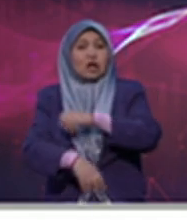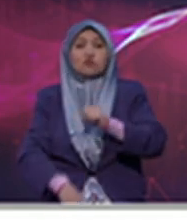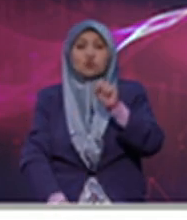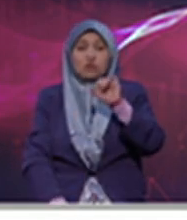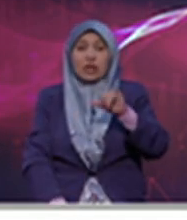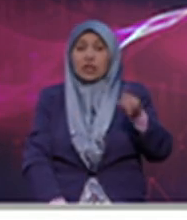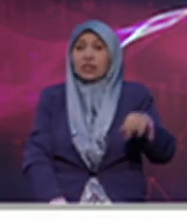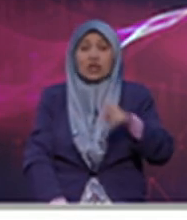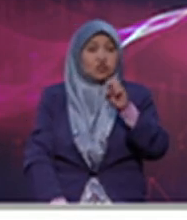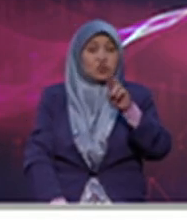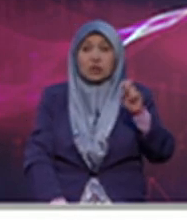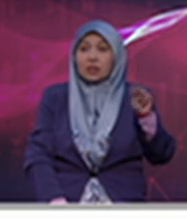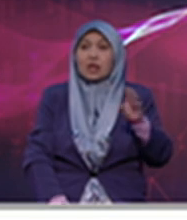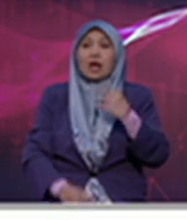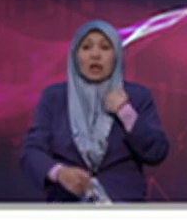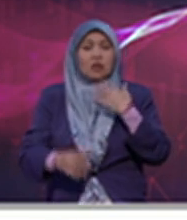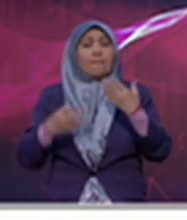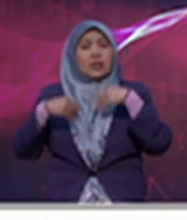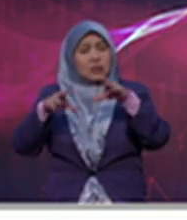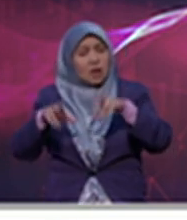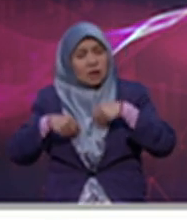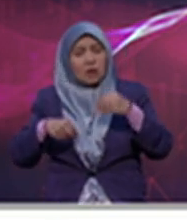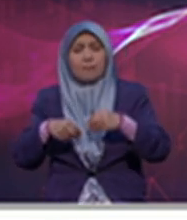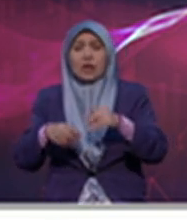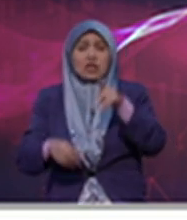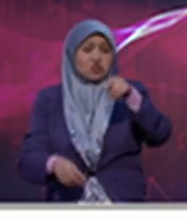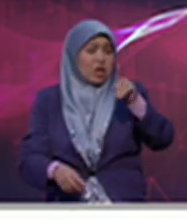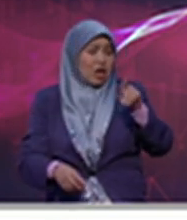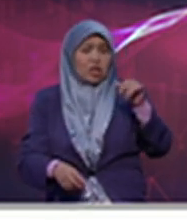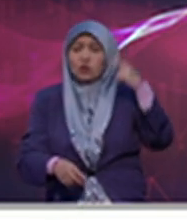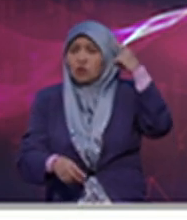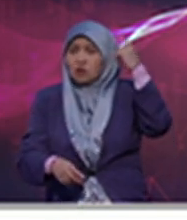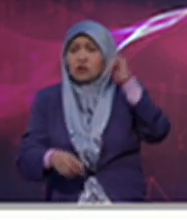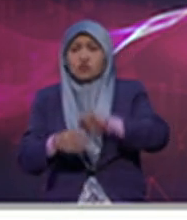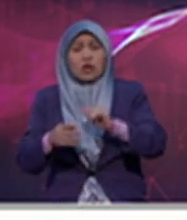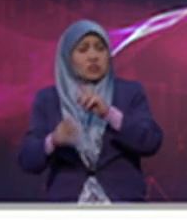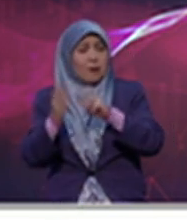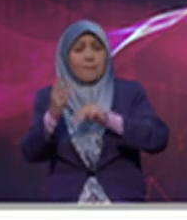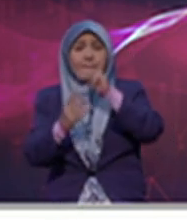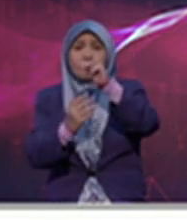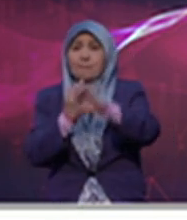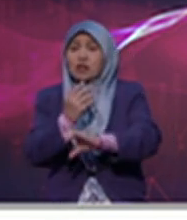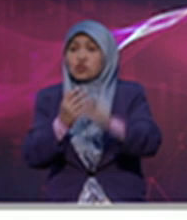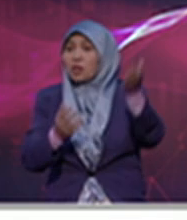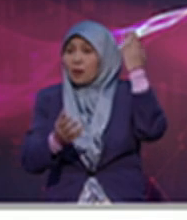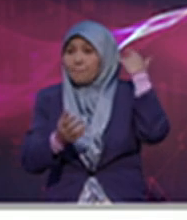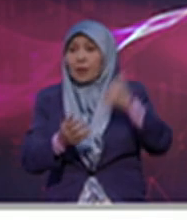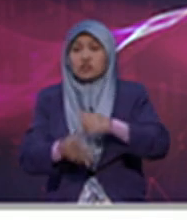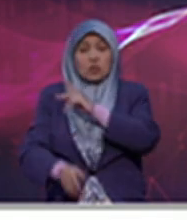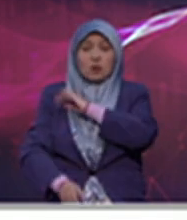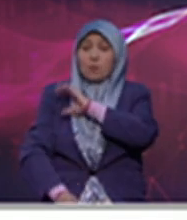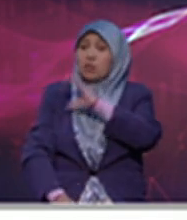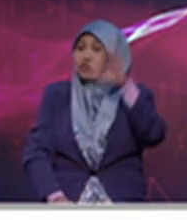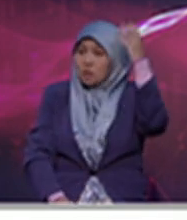Shah Serdang mempunyai sejarah menerima rawatan psikiatri pada Mac lepas. Dan Ketua Polis Selangor Dato' Hussein Omar Khan